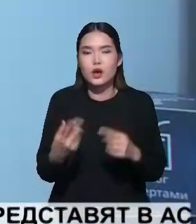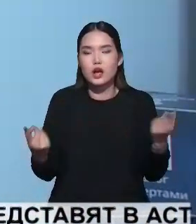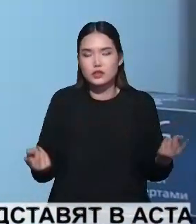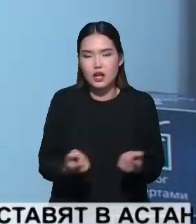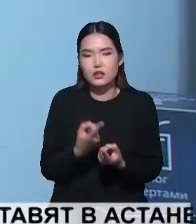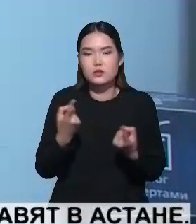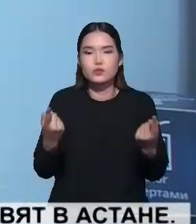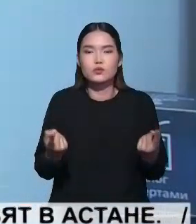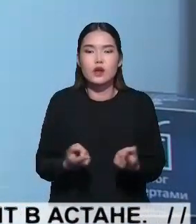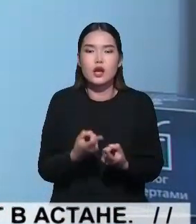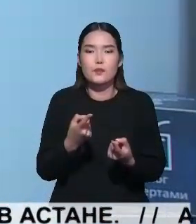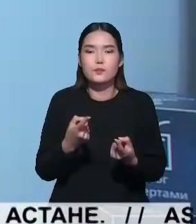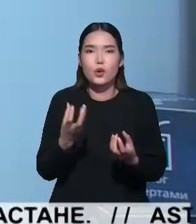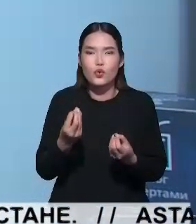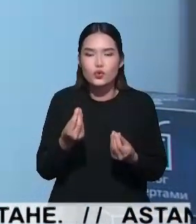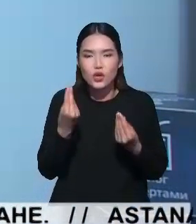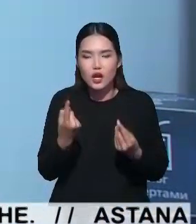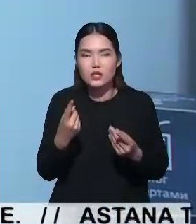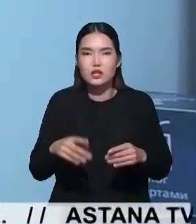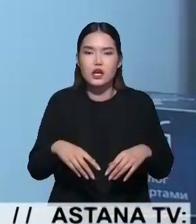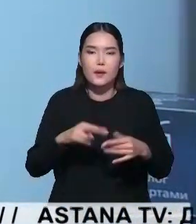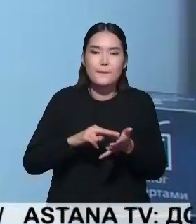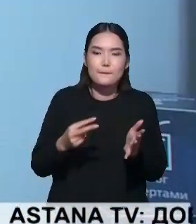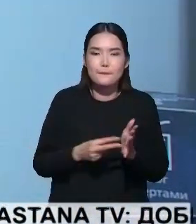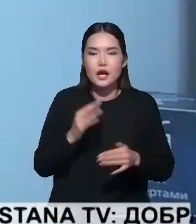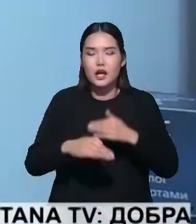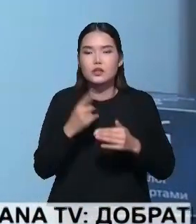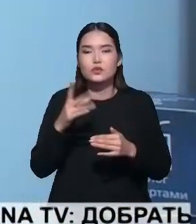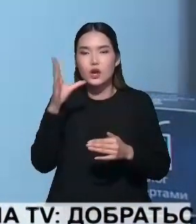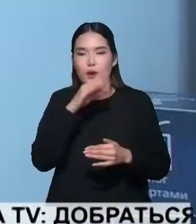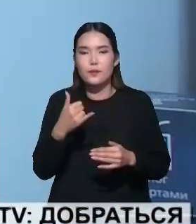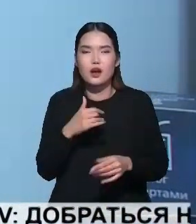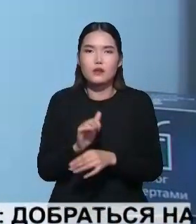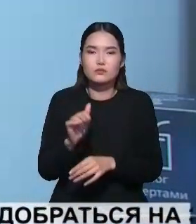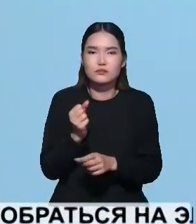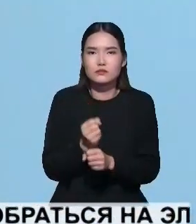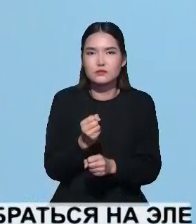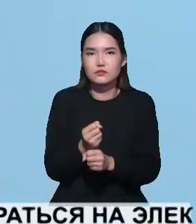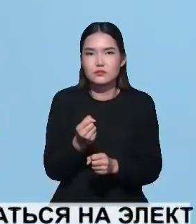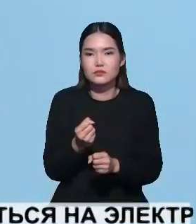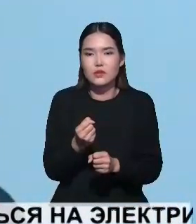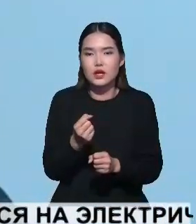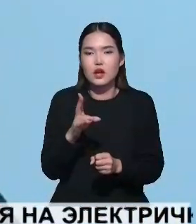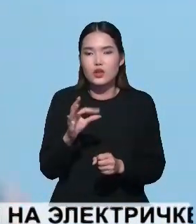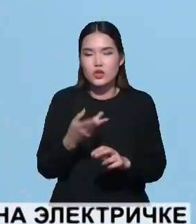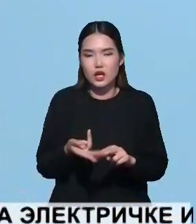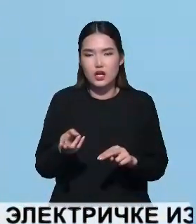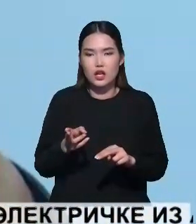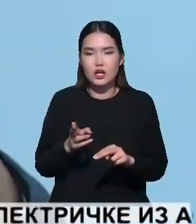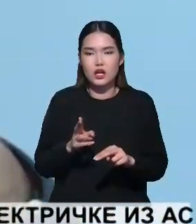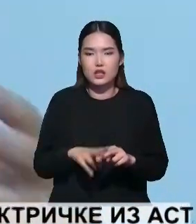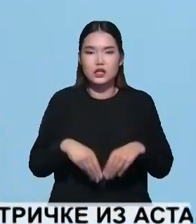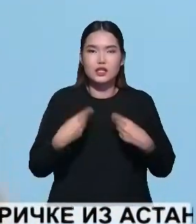в связи с тем, что мы производство переносим в Казахстан. И это даст возможность, скажем так, локализовать весь технологический